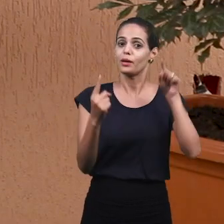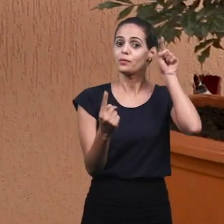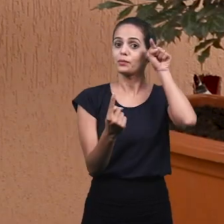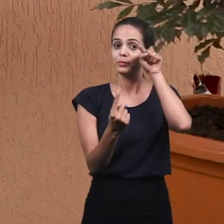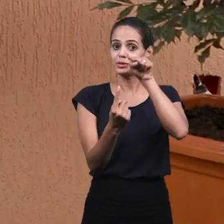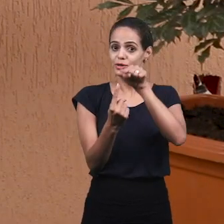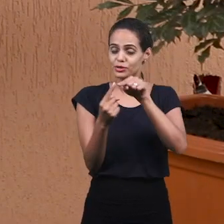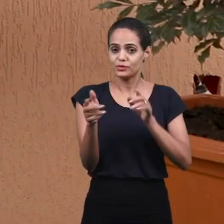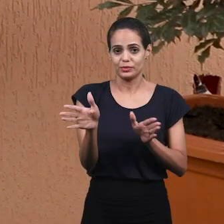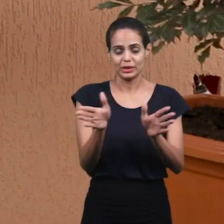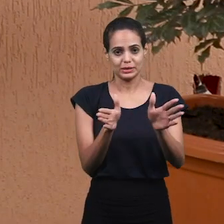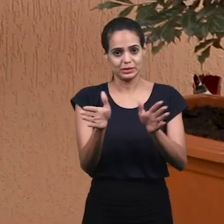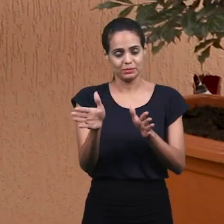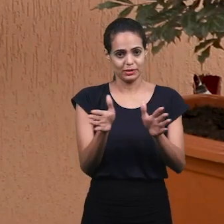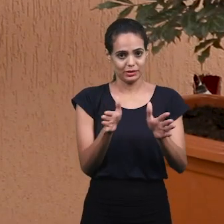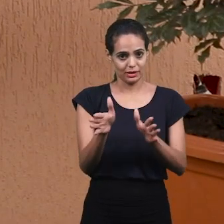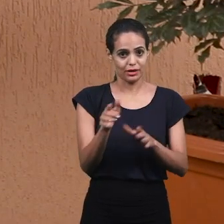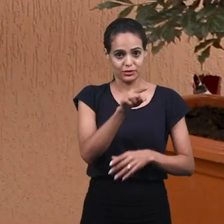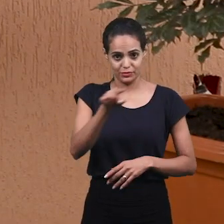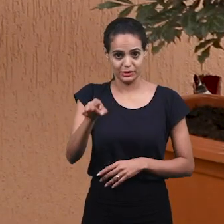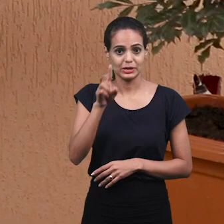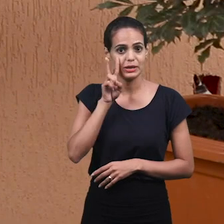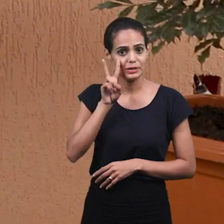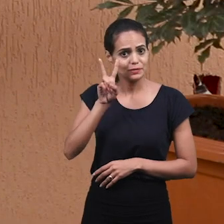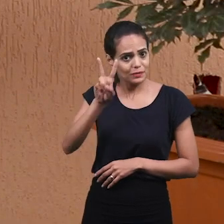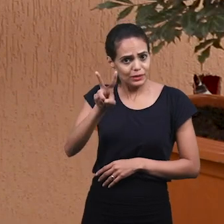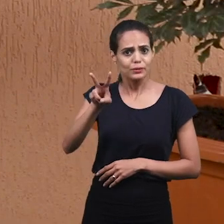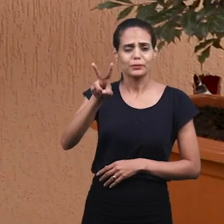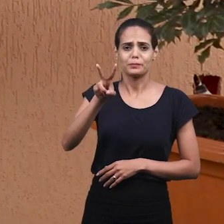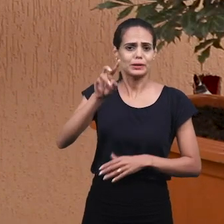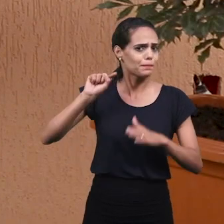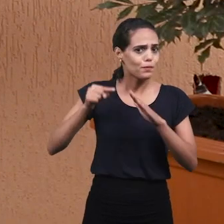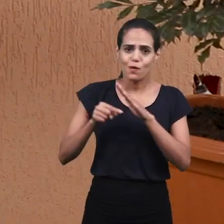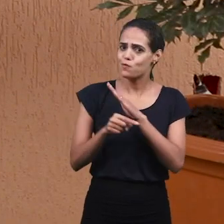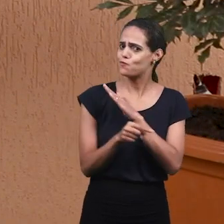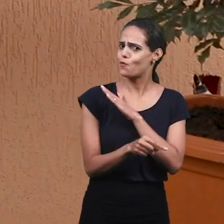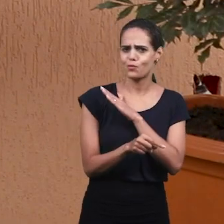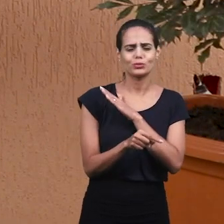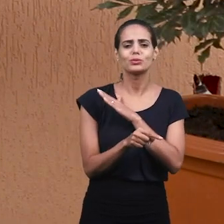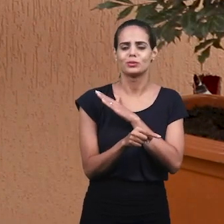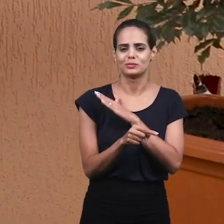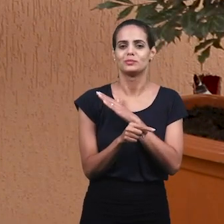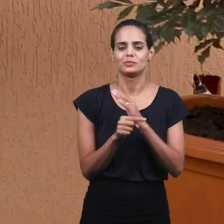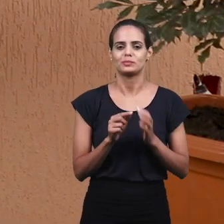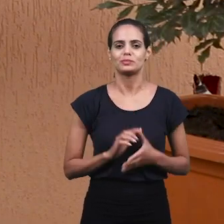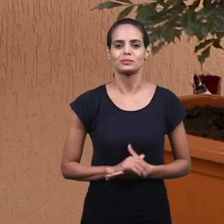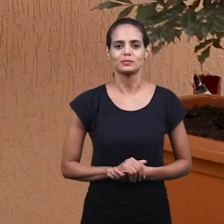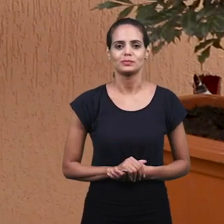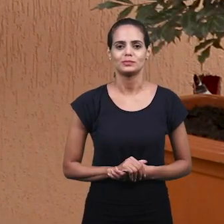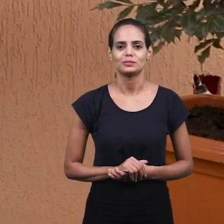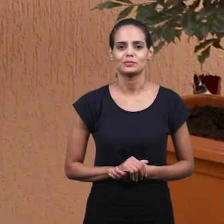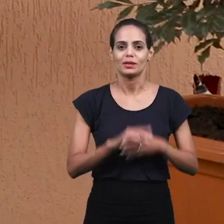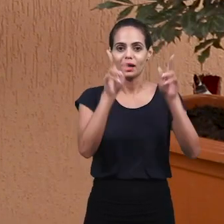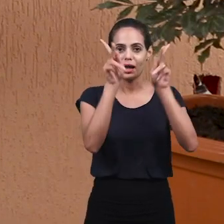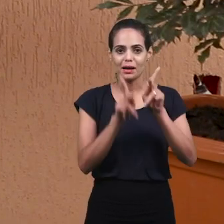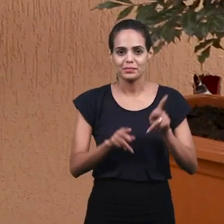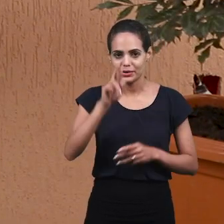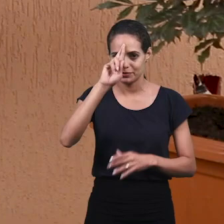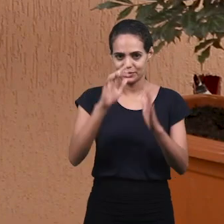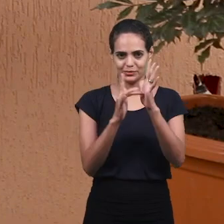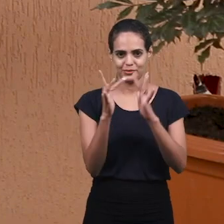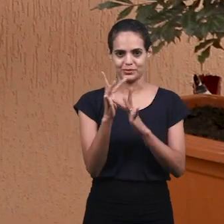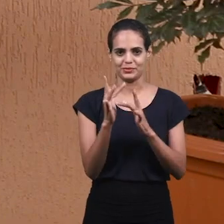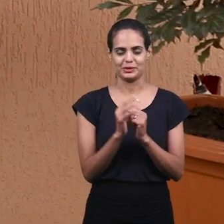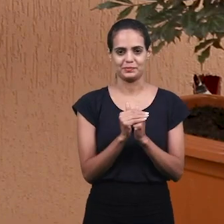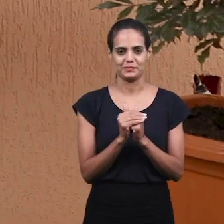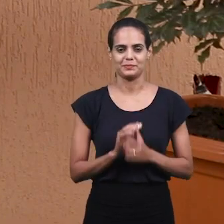cela l'objectif de l'accessibilité. Vous avez vu qu'elle est plus abrangeante que les déficiences. La paix